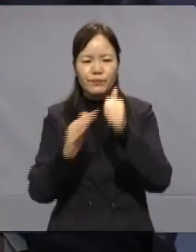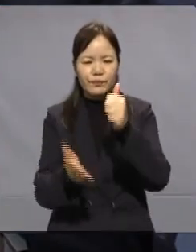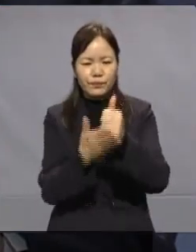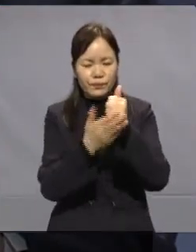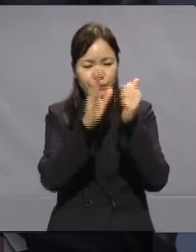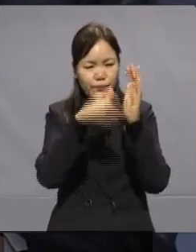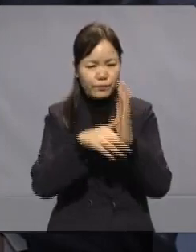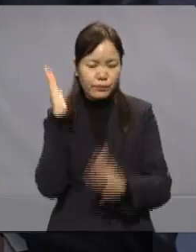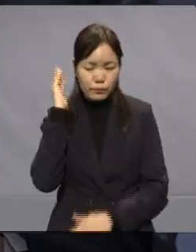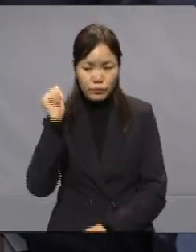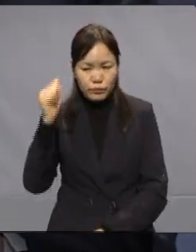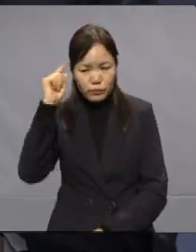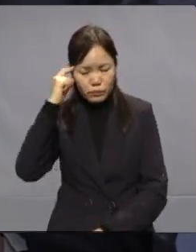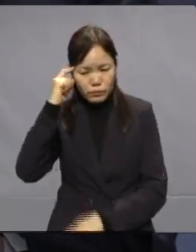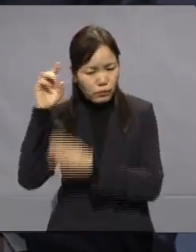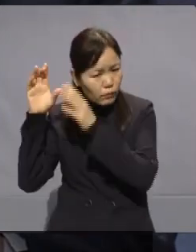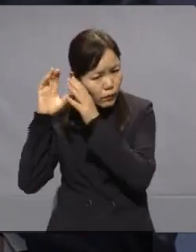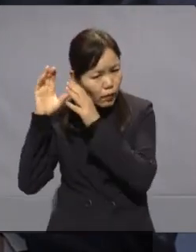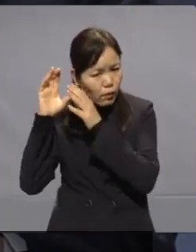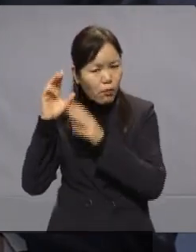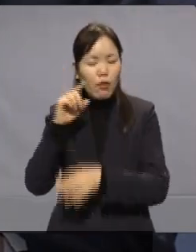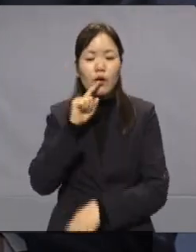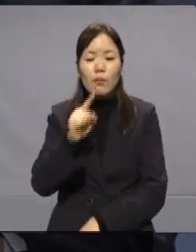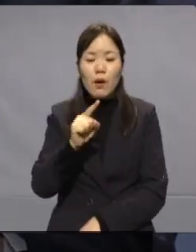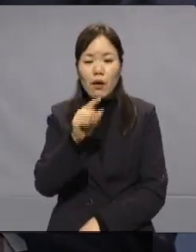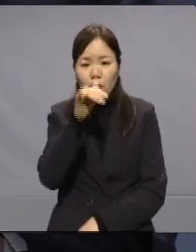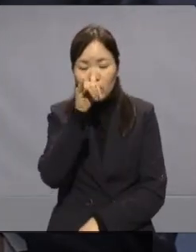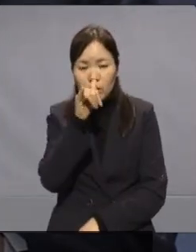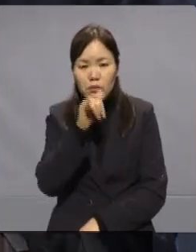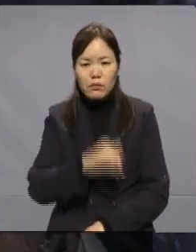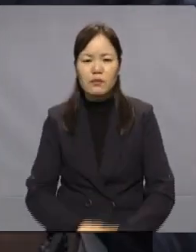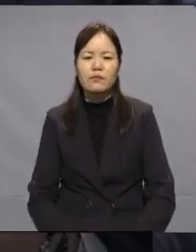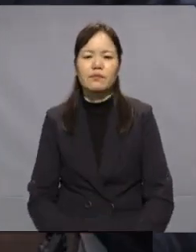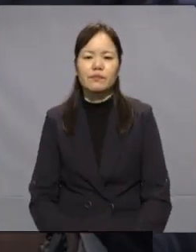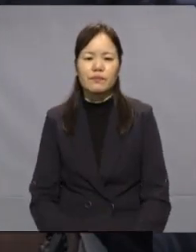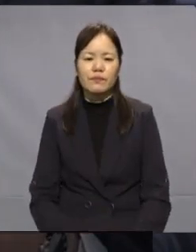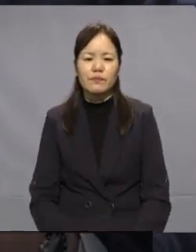대통령 의견을 듣겠다 이런 말씀을 하셨거든요